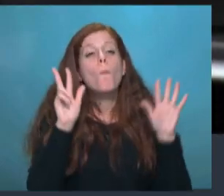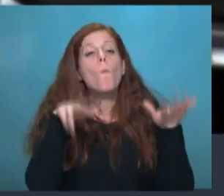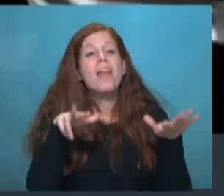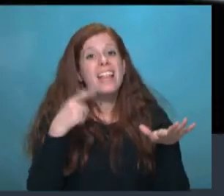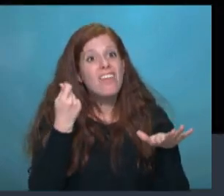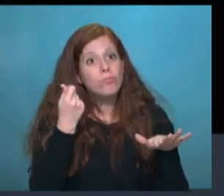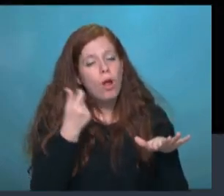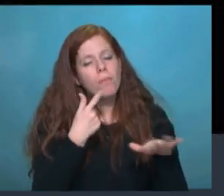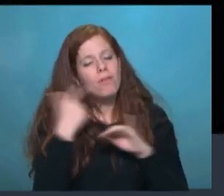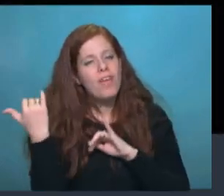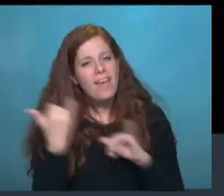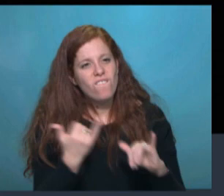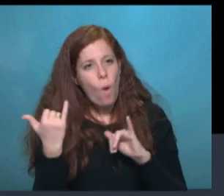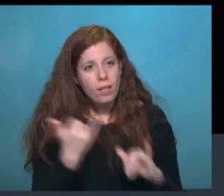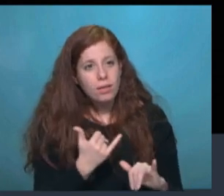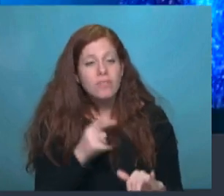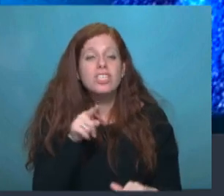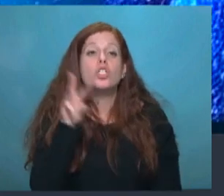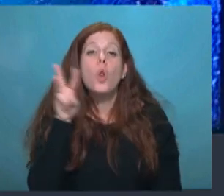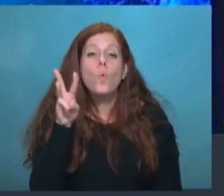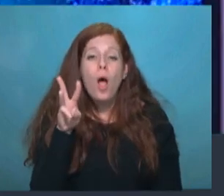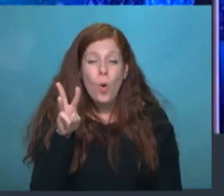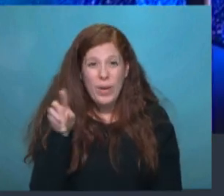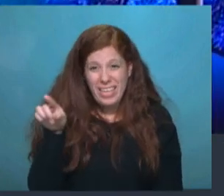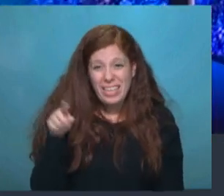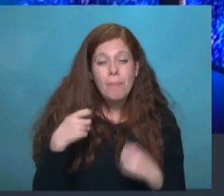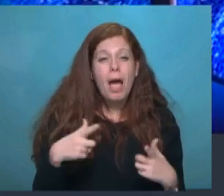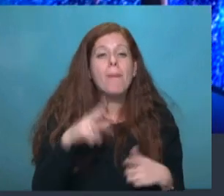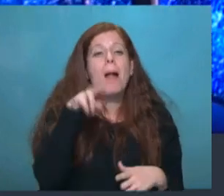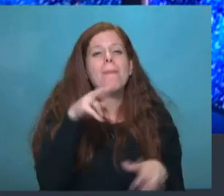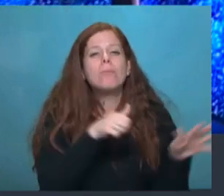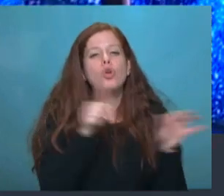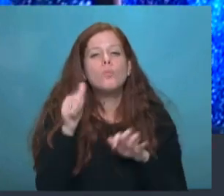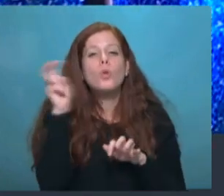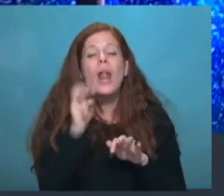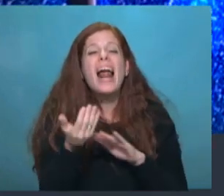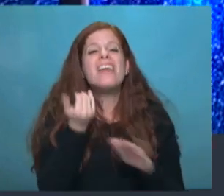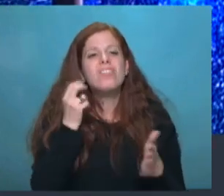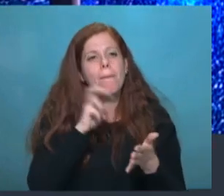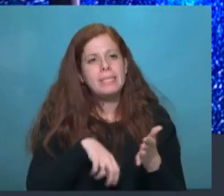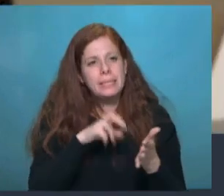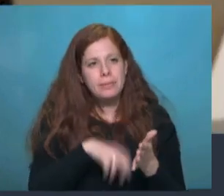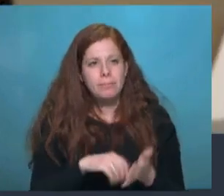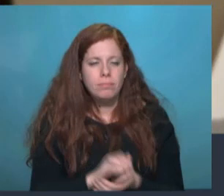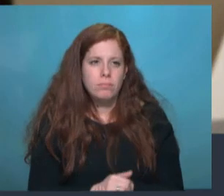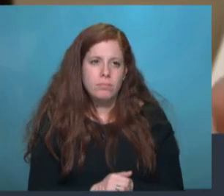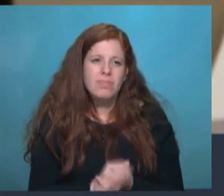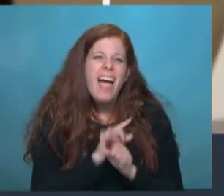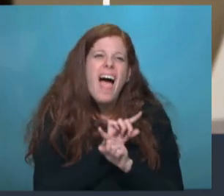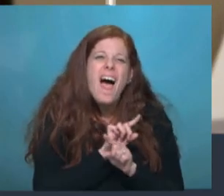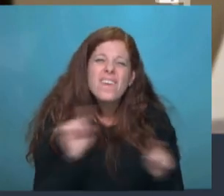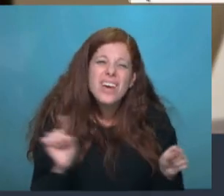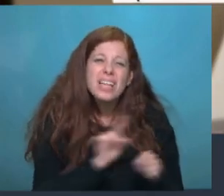לפי היבואנית, וזה של וואוי יימחר ב-2,600 דולרים לפני מיסים. No one in